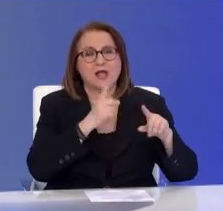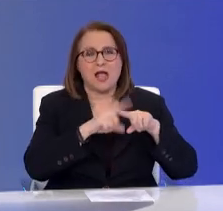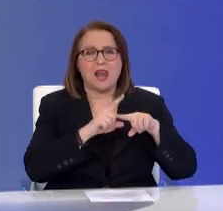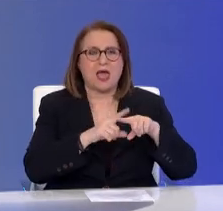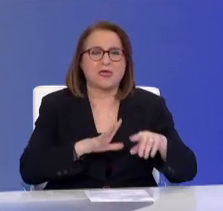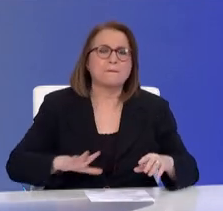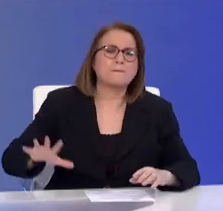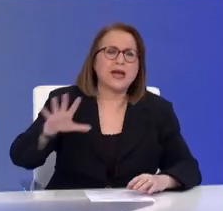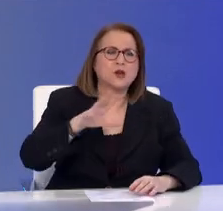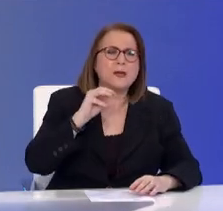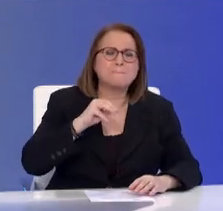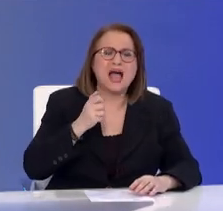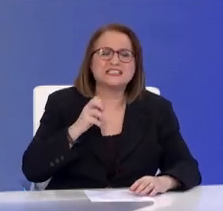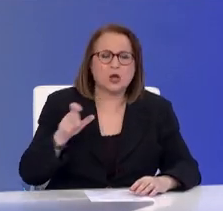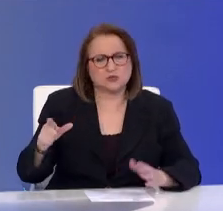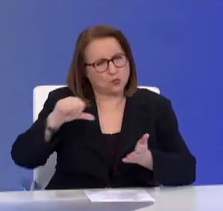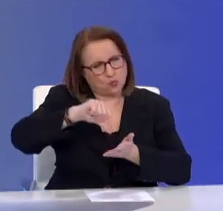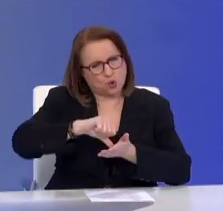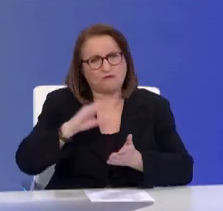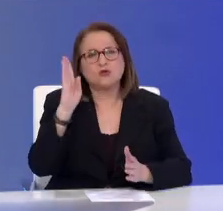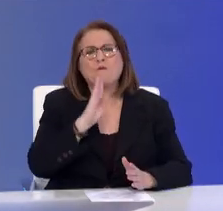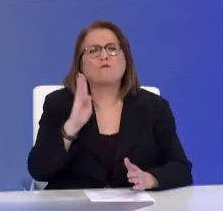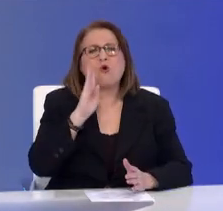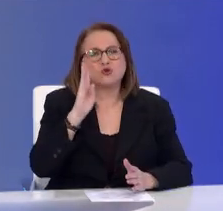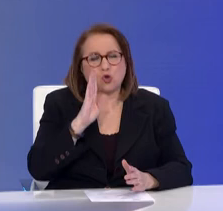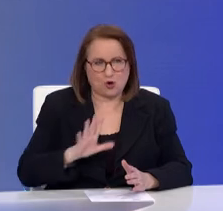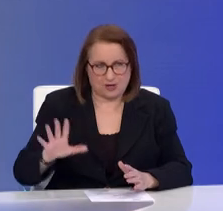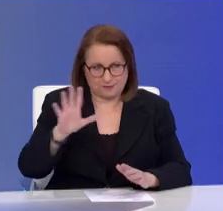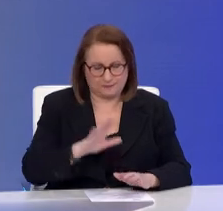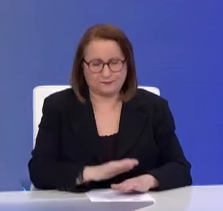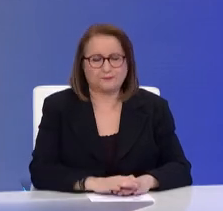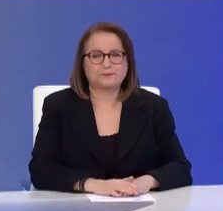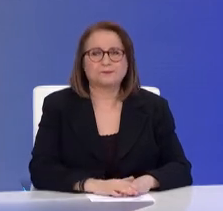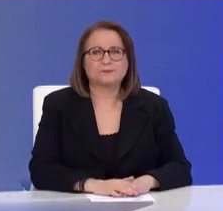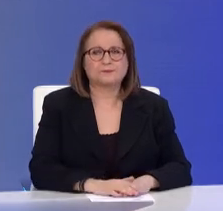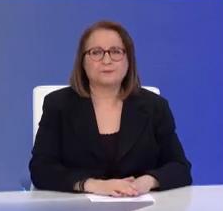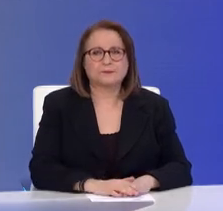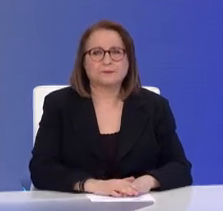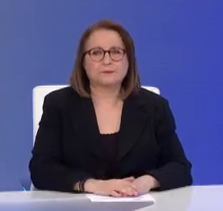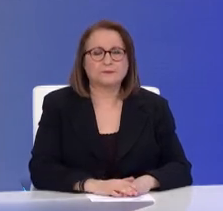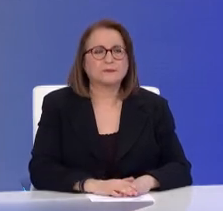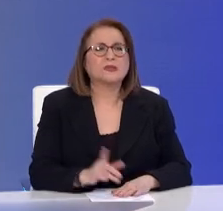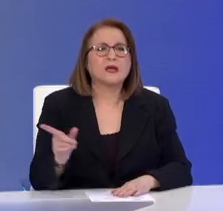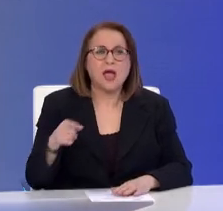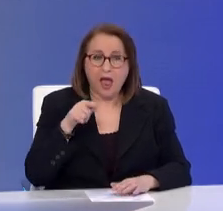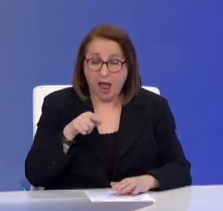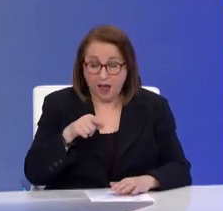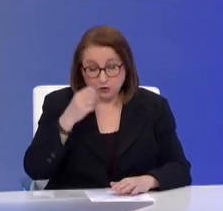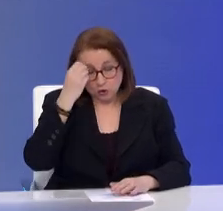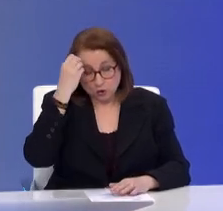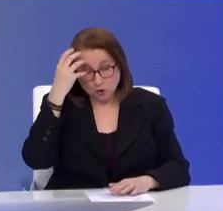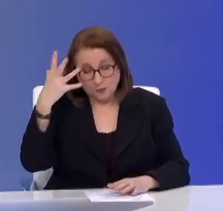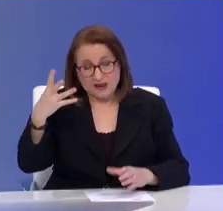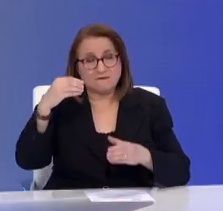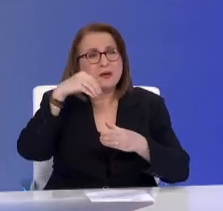Η Βοστόνη ως πολιτεία πραγματικά ενσαρκώνει